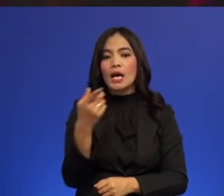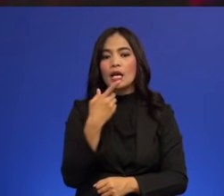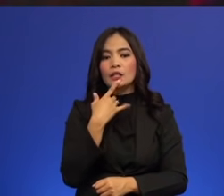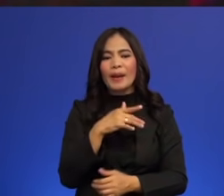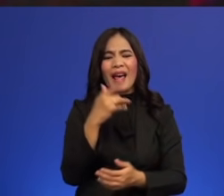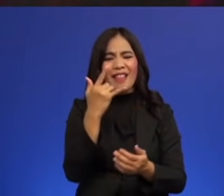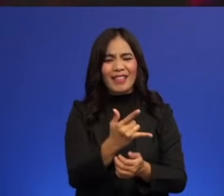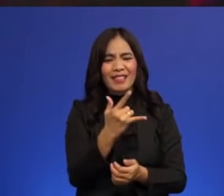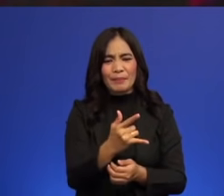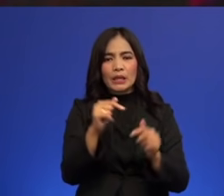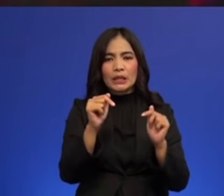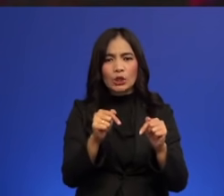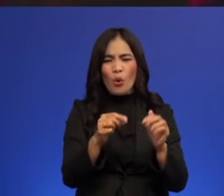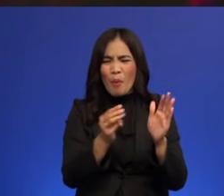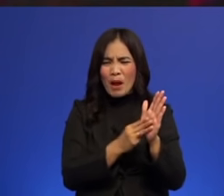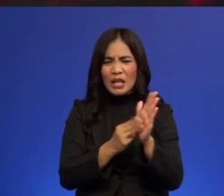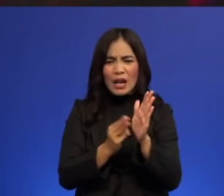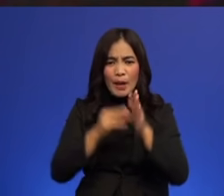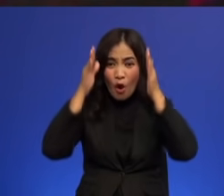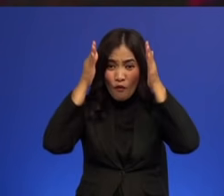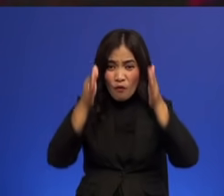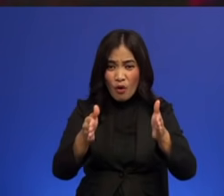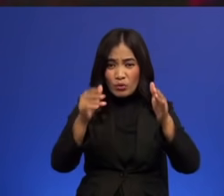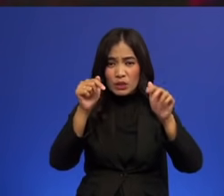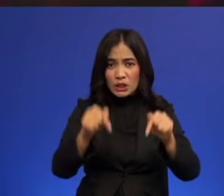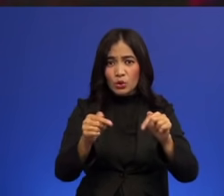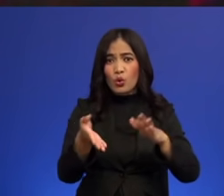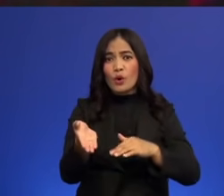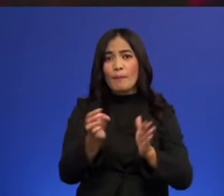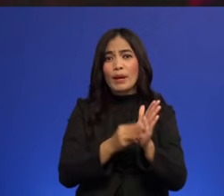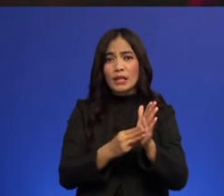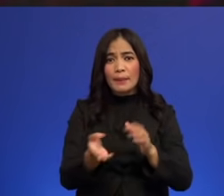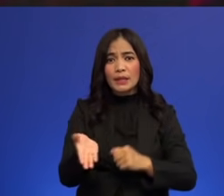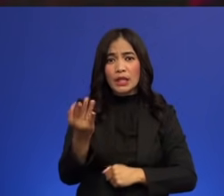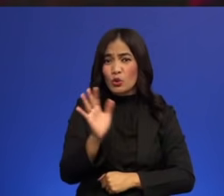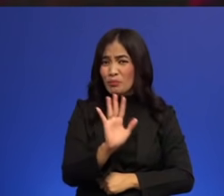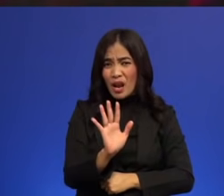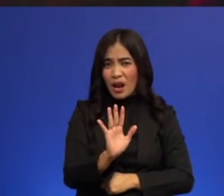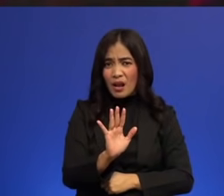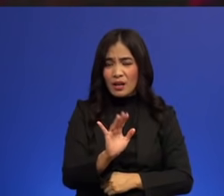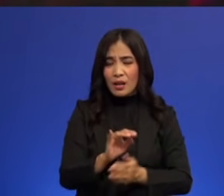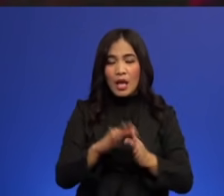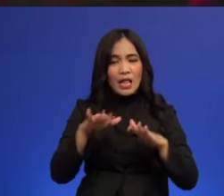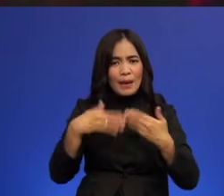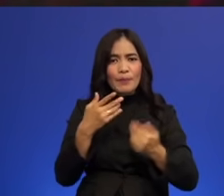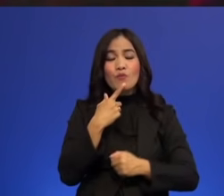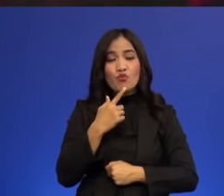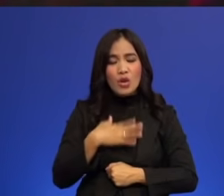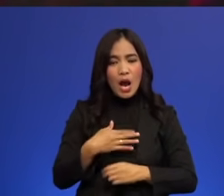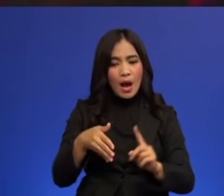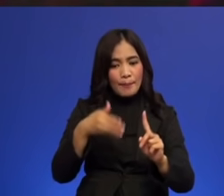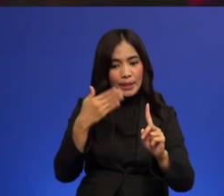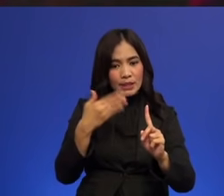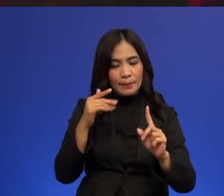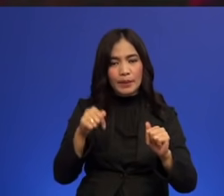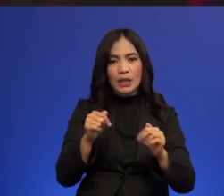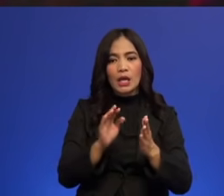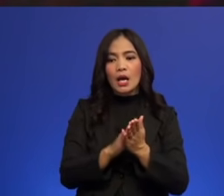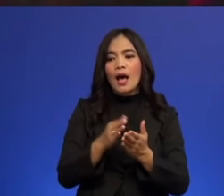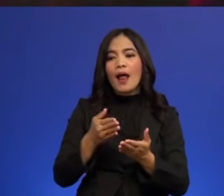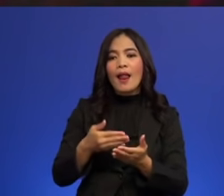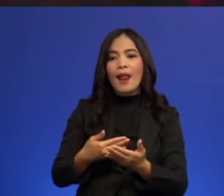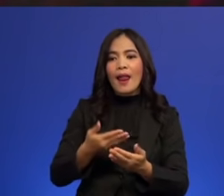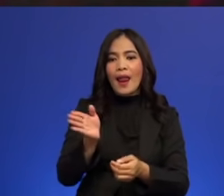oleh berbagai masalah-masalah hidup. Ya, saudara harus bisa berprinsip. Yang penting bisa